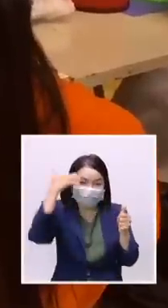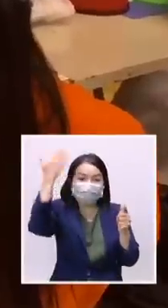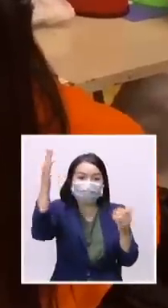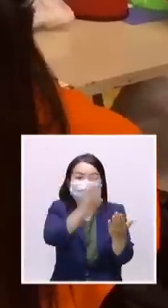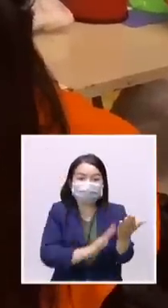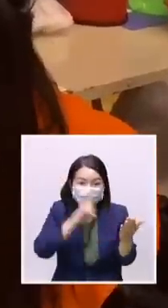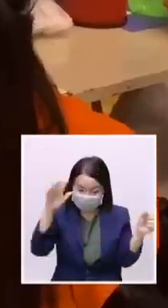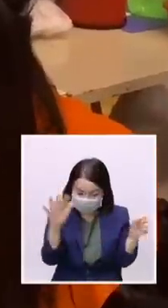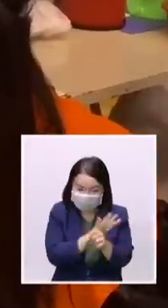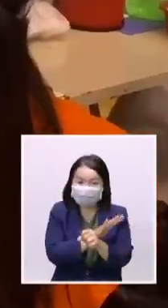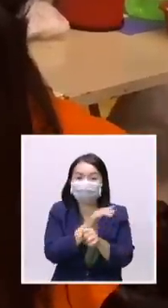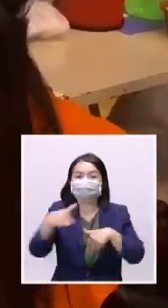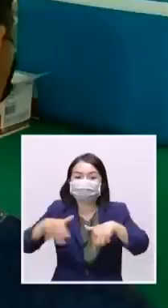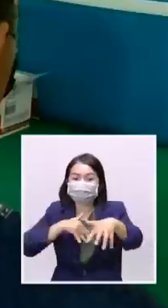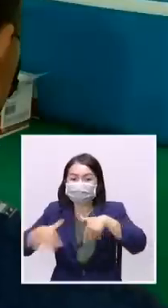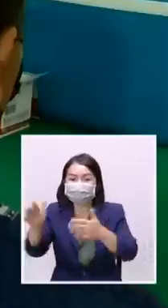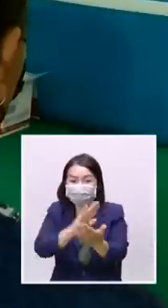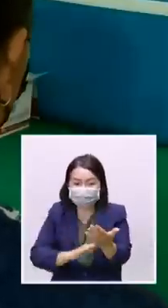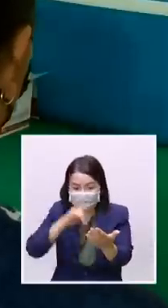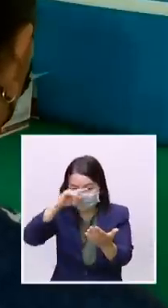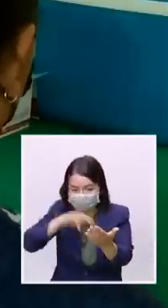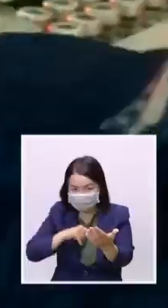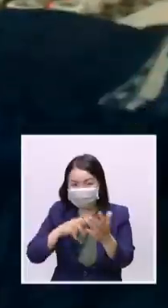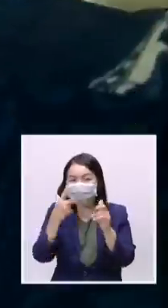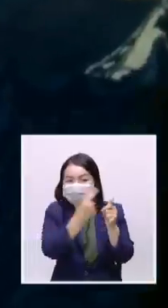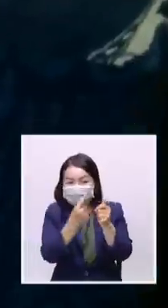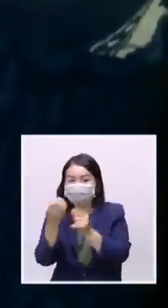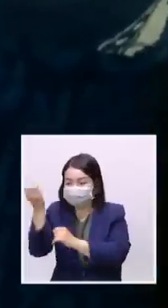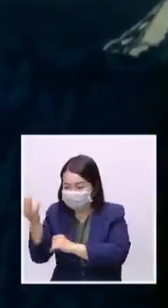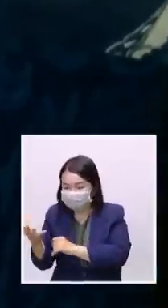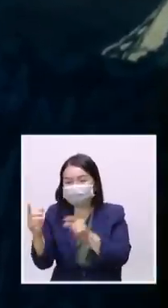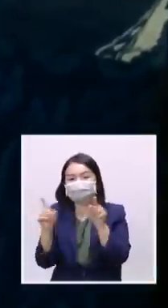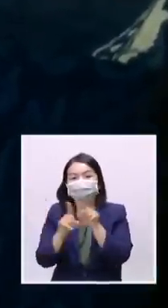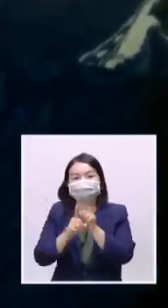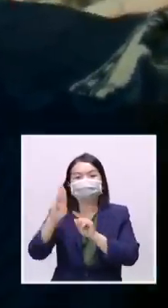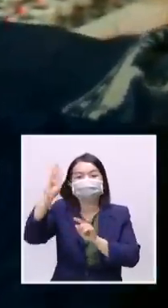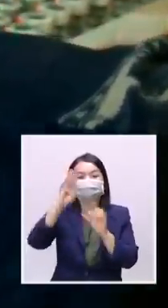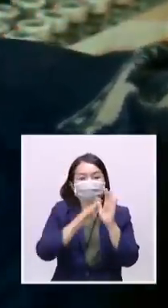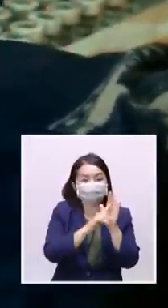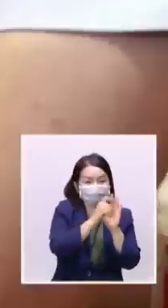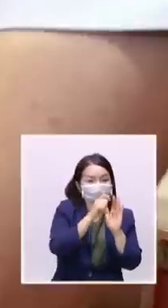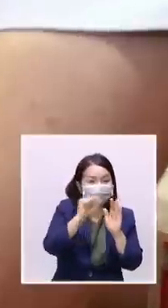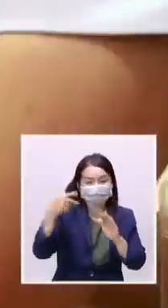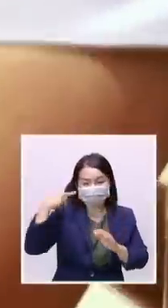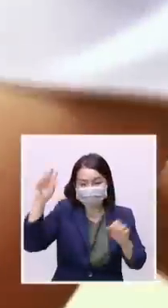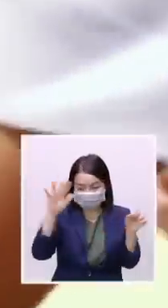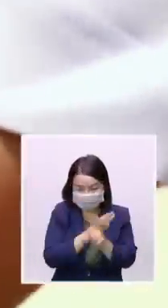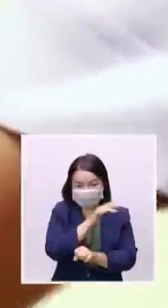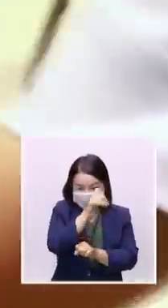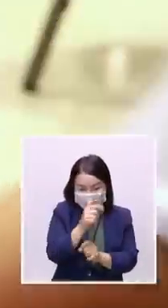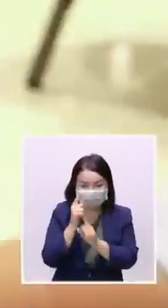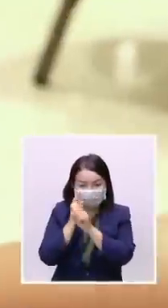เนี่ยน่าจะทำให้ประชากรได้ฉีดมากที่สุดด้วยวัคซีน acinicอ้าแล้วได้ประโยชน์สูงที่สุด